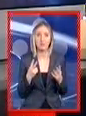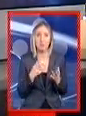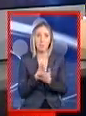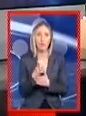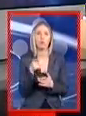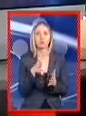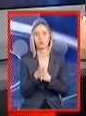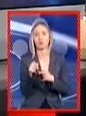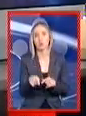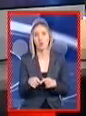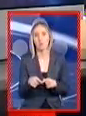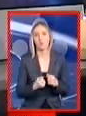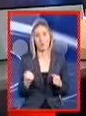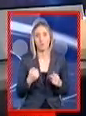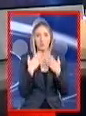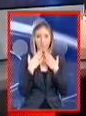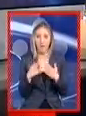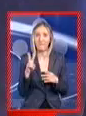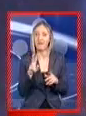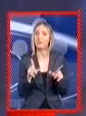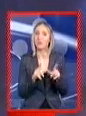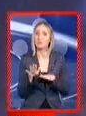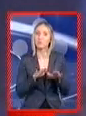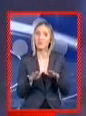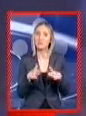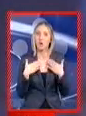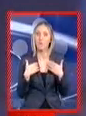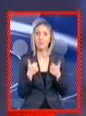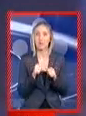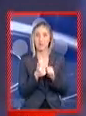Hvala, bio ovo Vanja Udovičić, ministar omladine i sporta u Vladi Srbije. Sada je vreme da se uključimo u